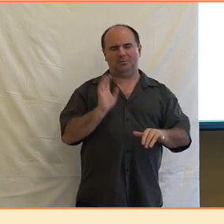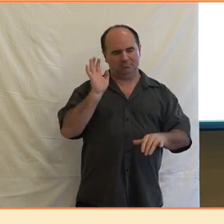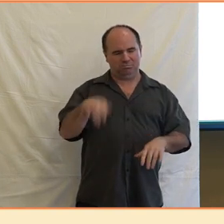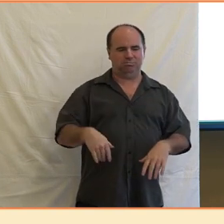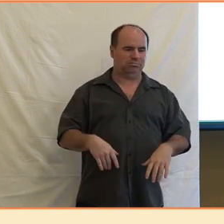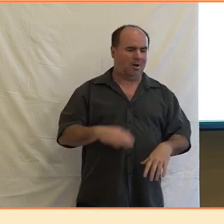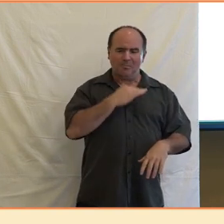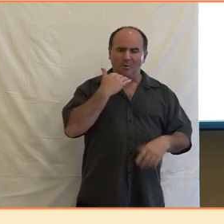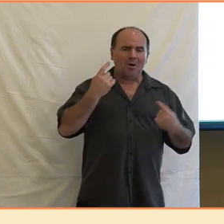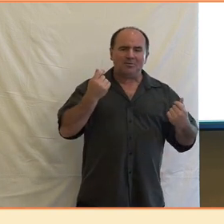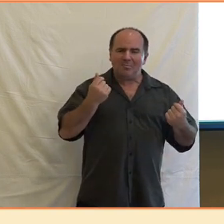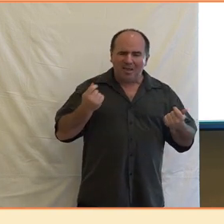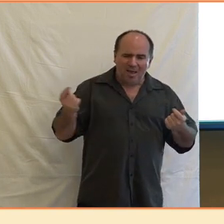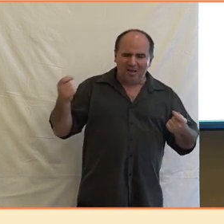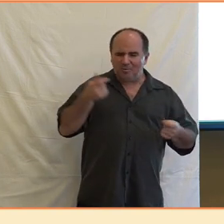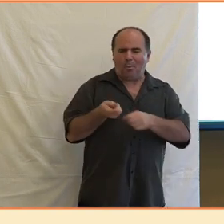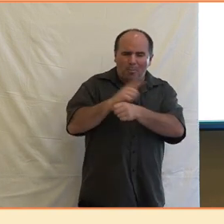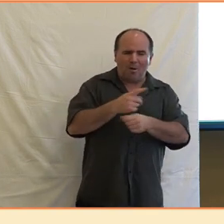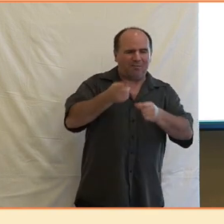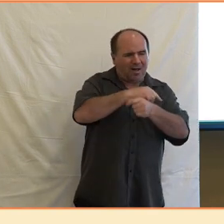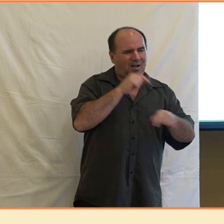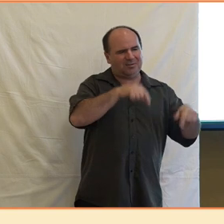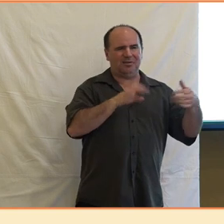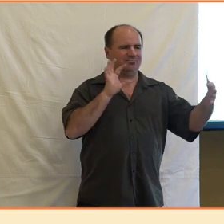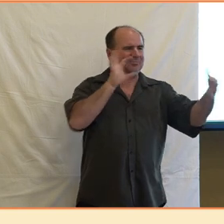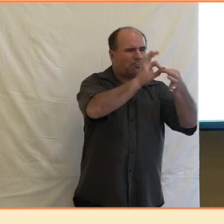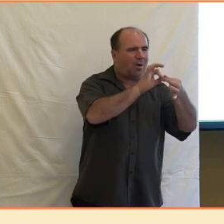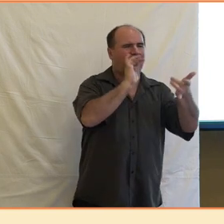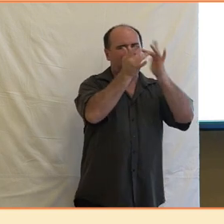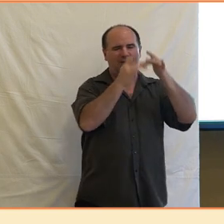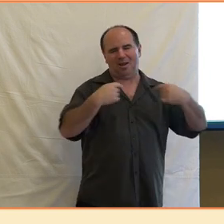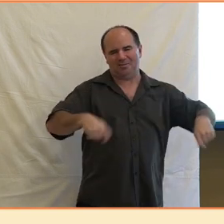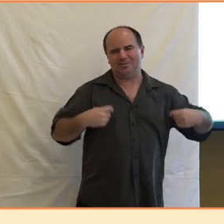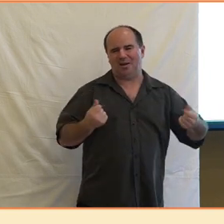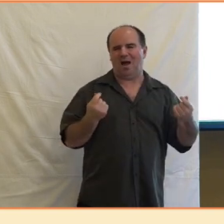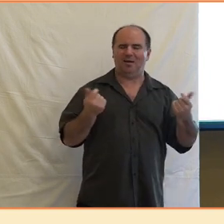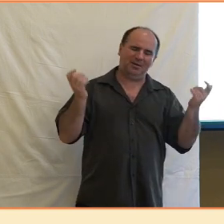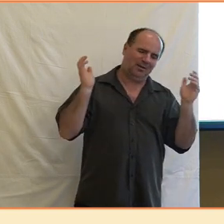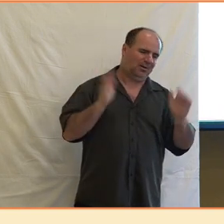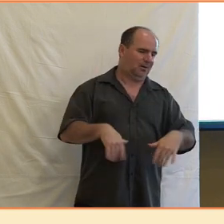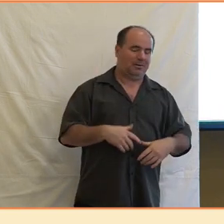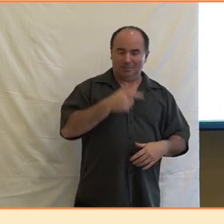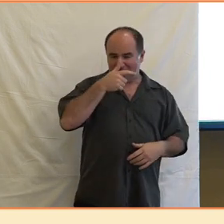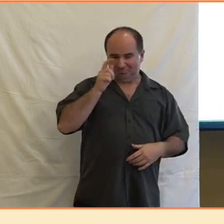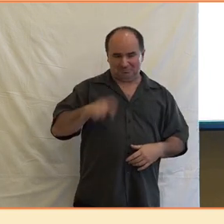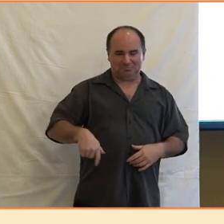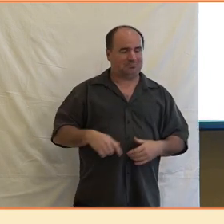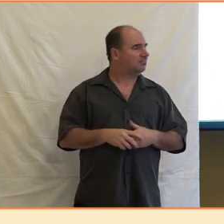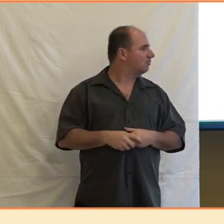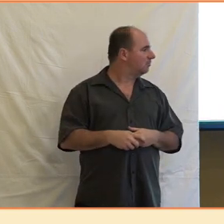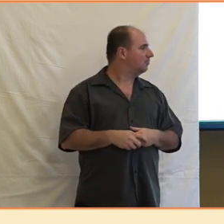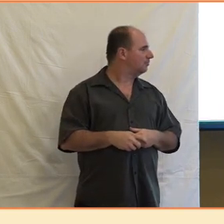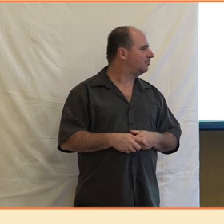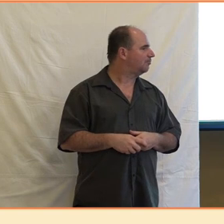příliš peněz. On bydlel někde mimo Prahu a říkal, že prostě přes mobilní aplikaci Pražské